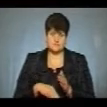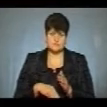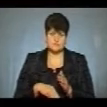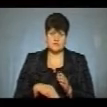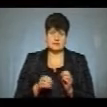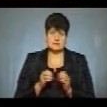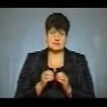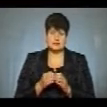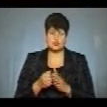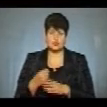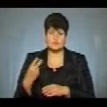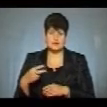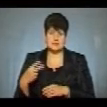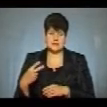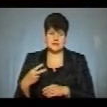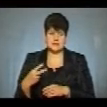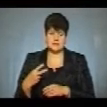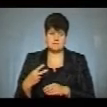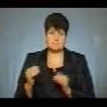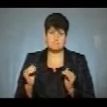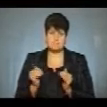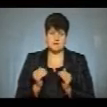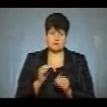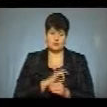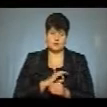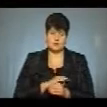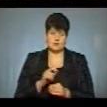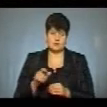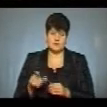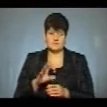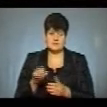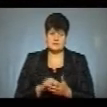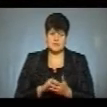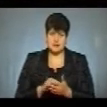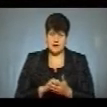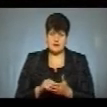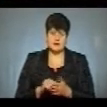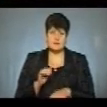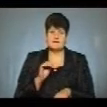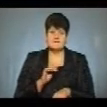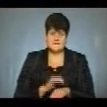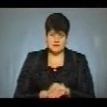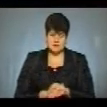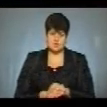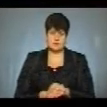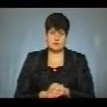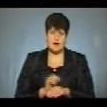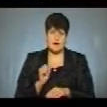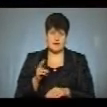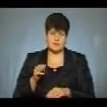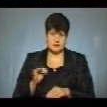від 10 до 20 неоподатних мінімум доходів громадян. Всі матеріали однозначно ми фіксуємо